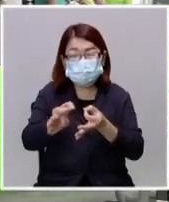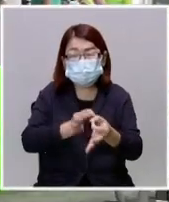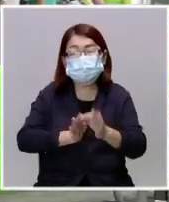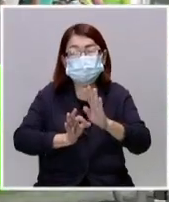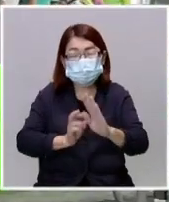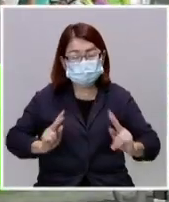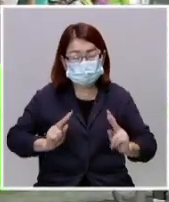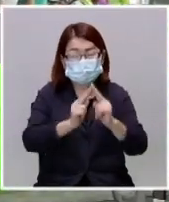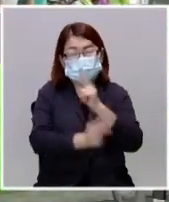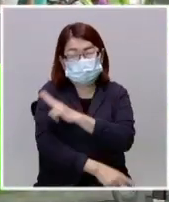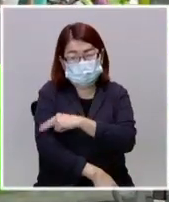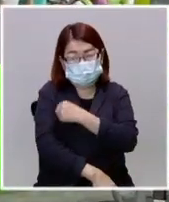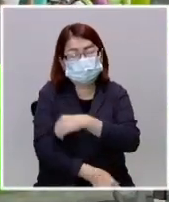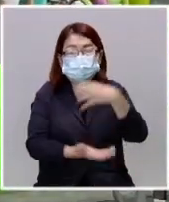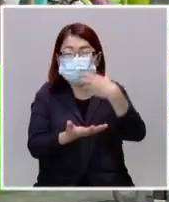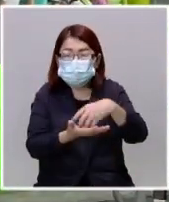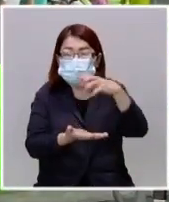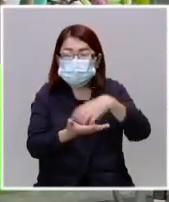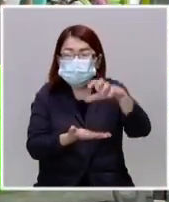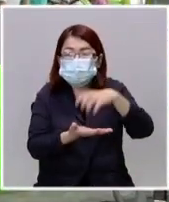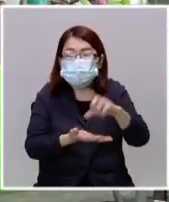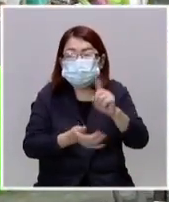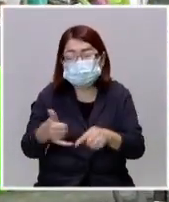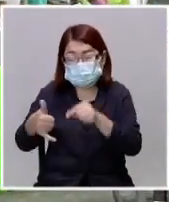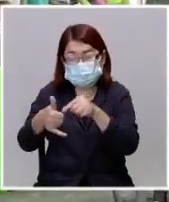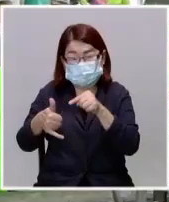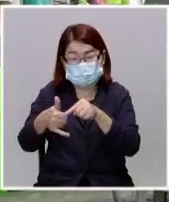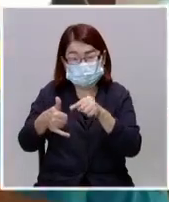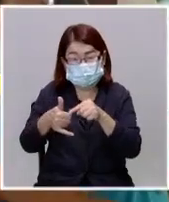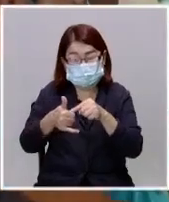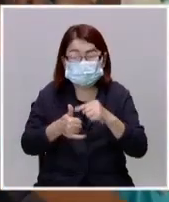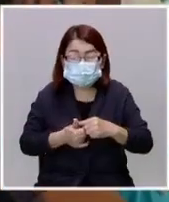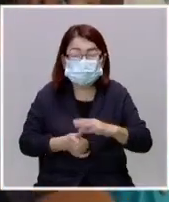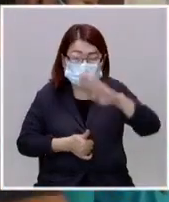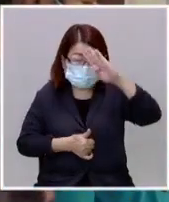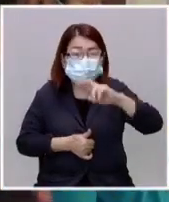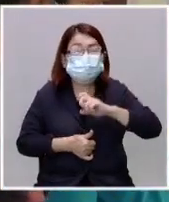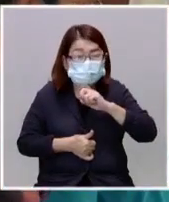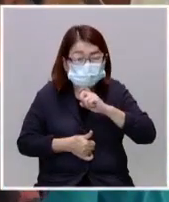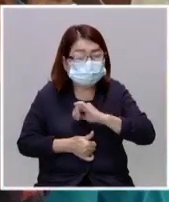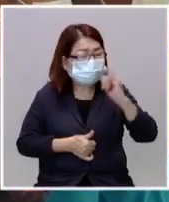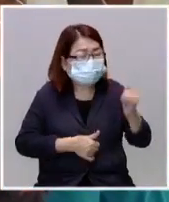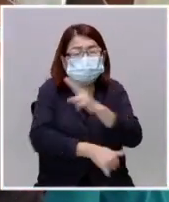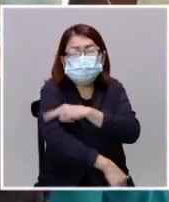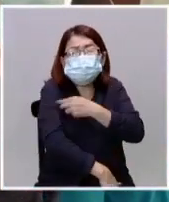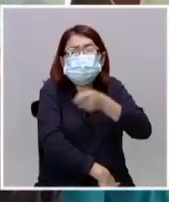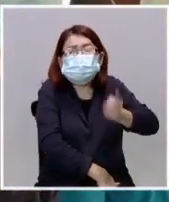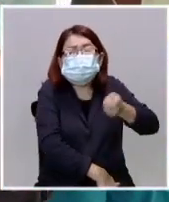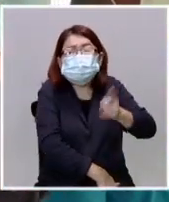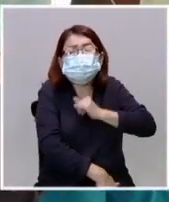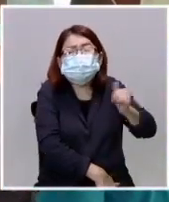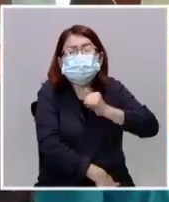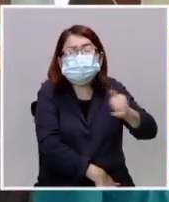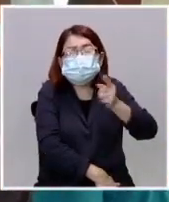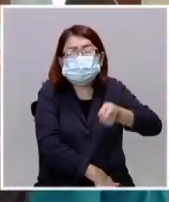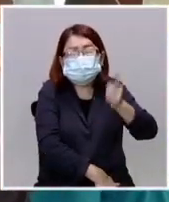รวงสาธารณสุขก็ได้ให้ข้อมูลนะคะว่าทั้งผู้ป่วยสามารถจะไปติดต่อที่โรงพยาบาลที่ตัวเองรักษาตัวอยู่เพื่อที่จะ